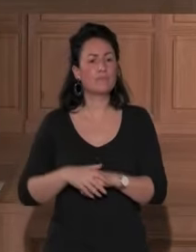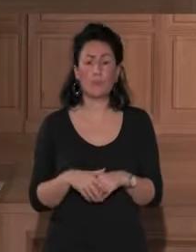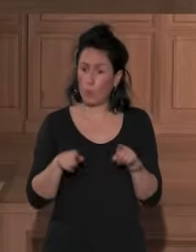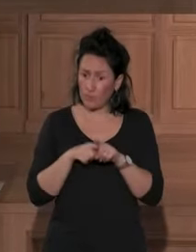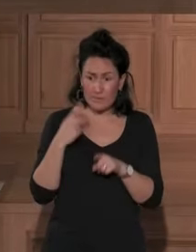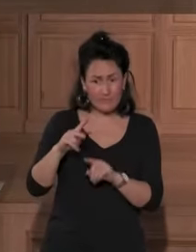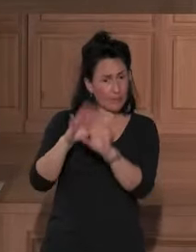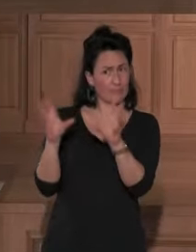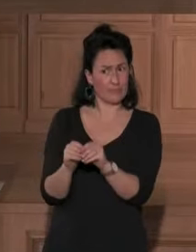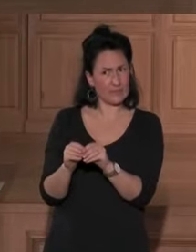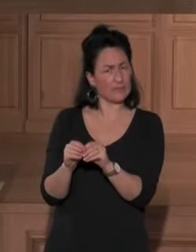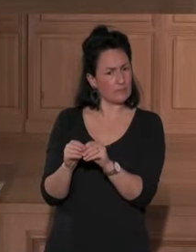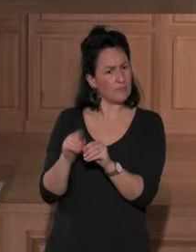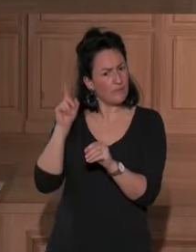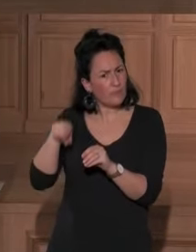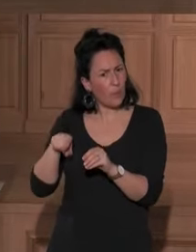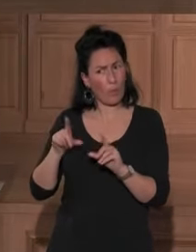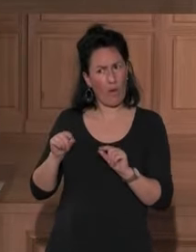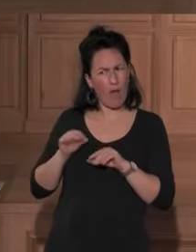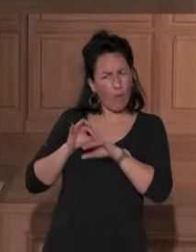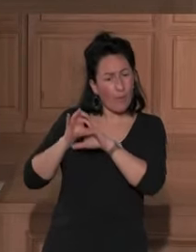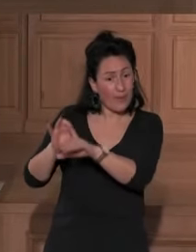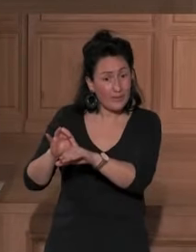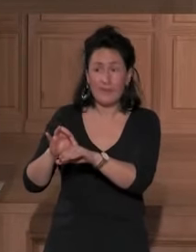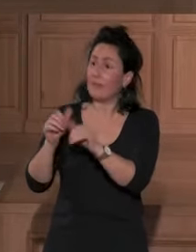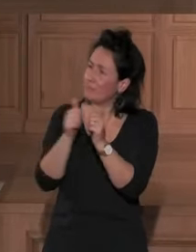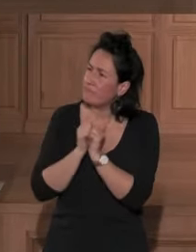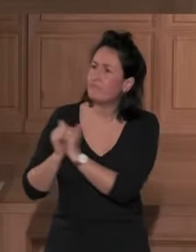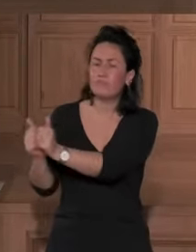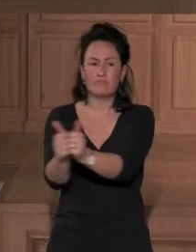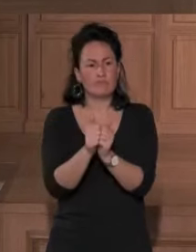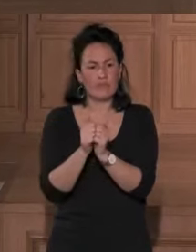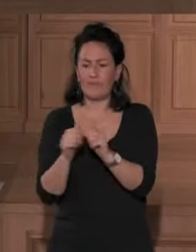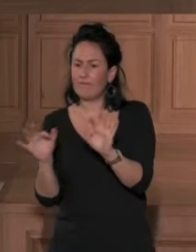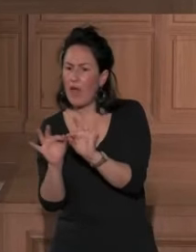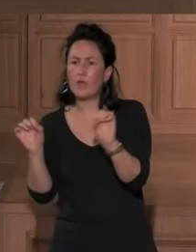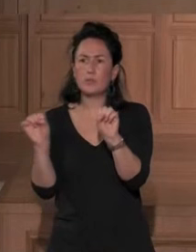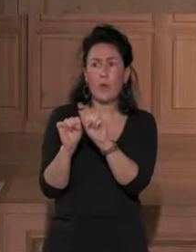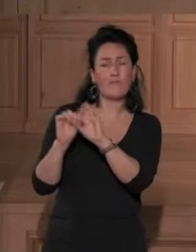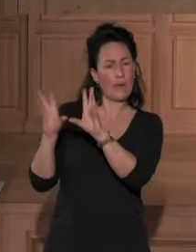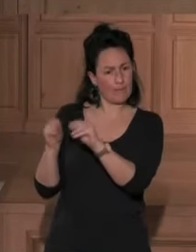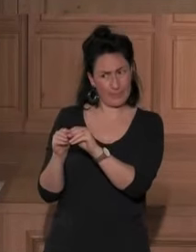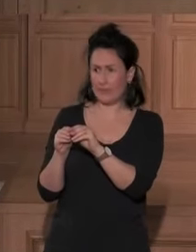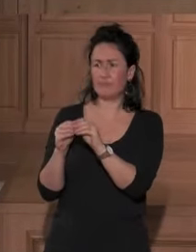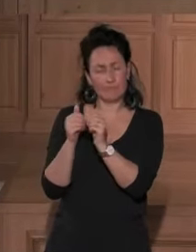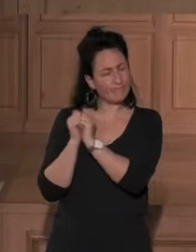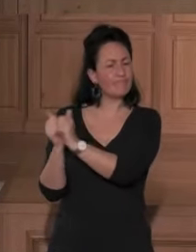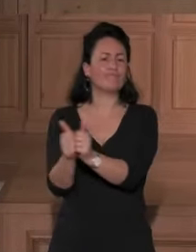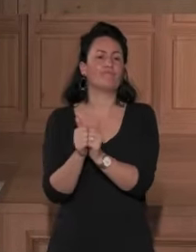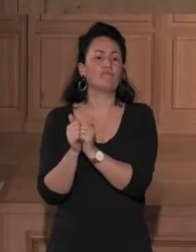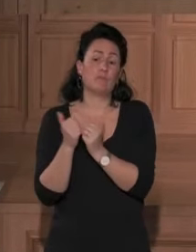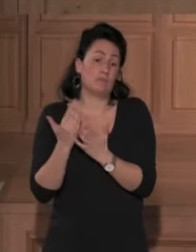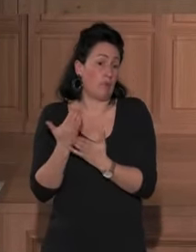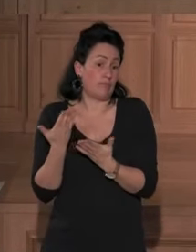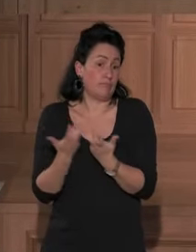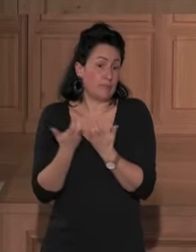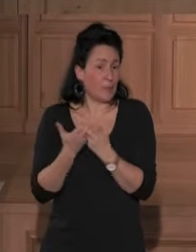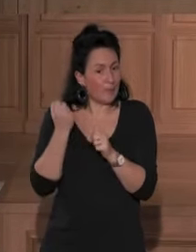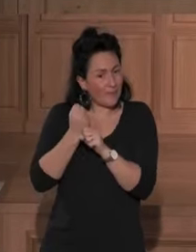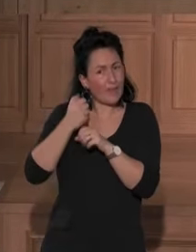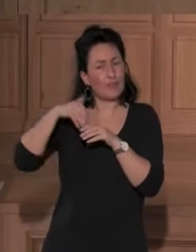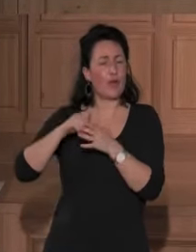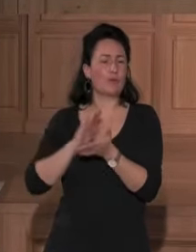familles. Et tout ça, ça se fait aussi avec une famille, avec une fratrie, avec un environnement. Ça, c'est une partie du travail du